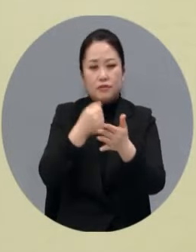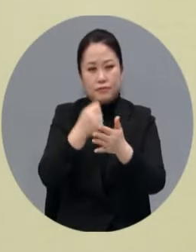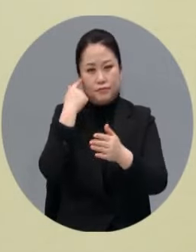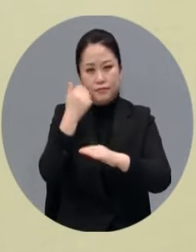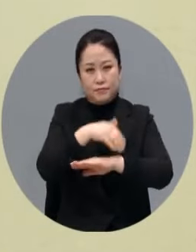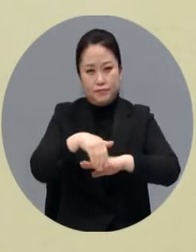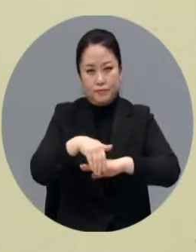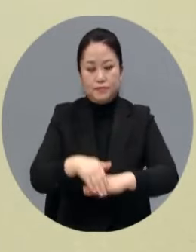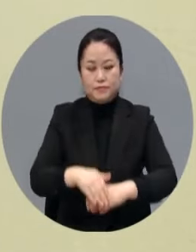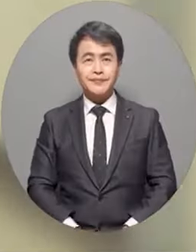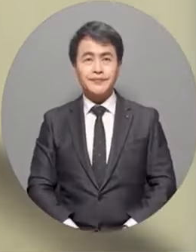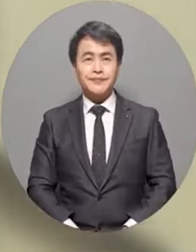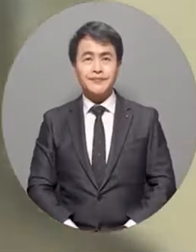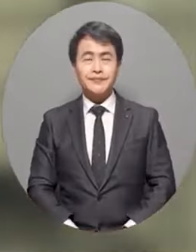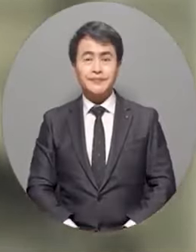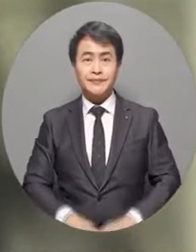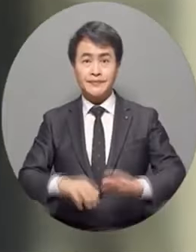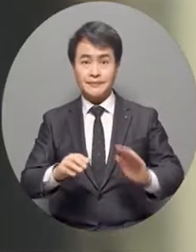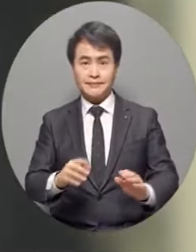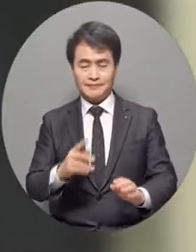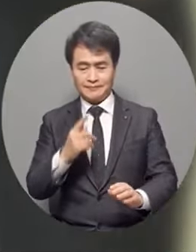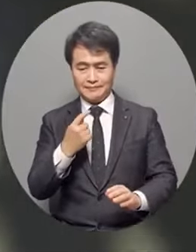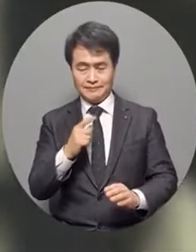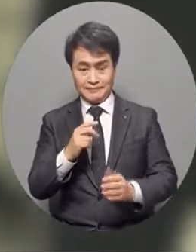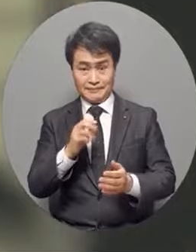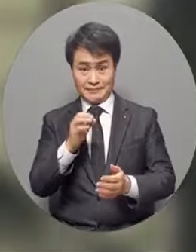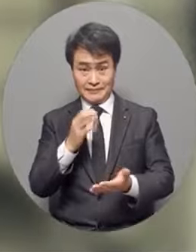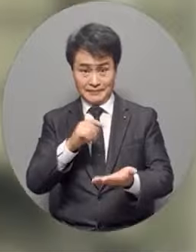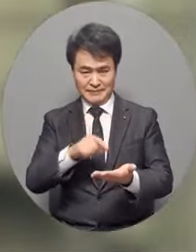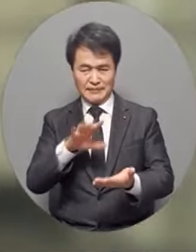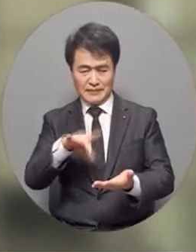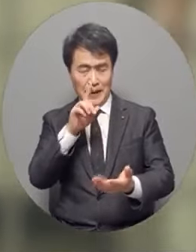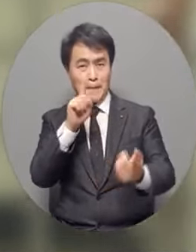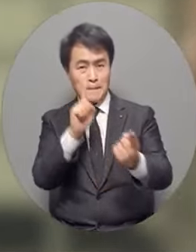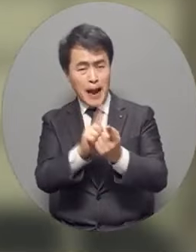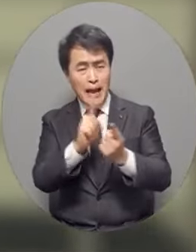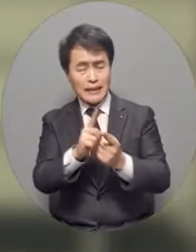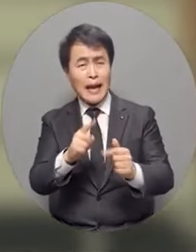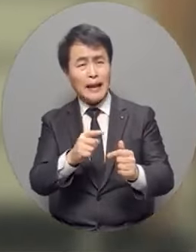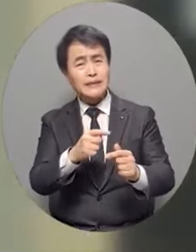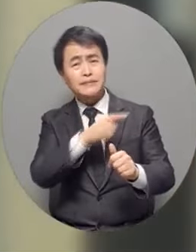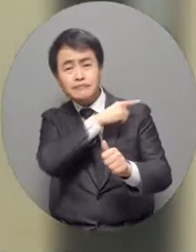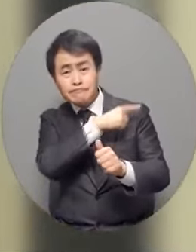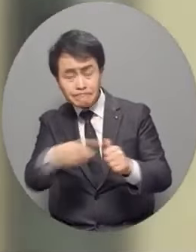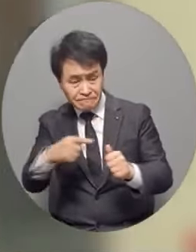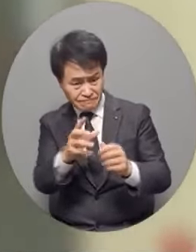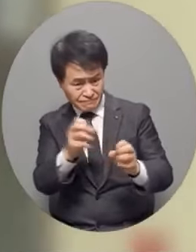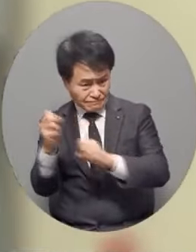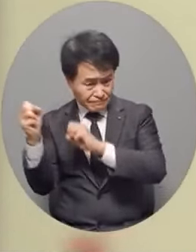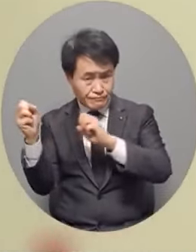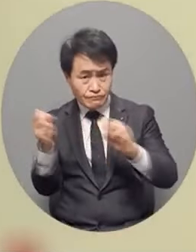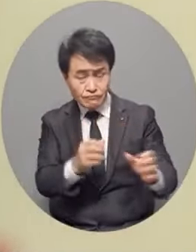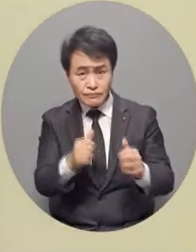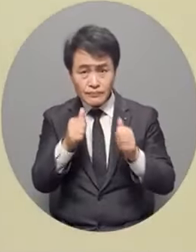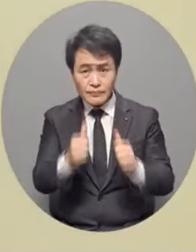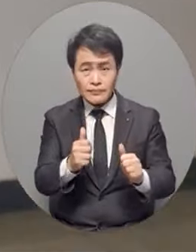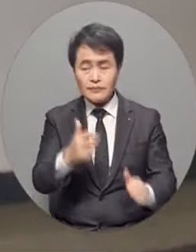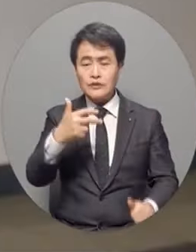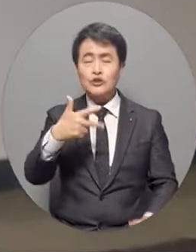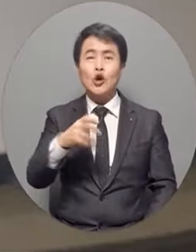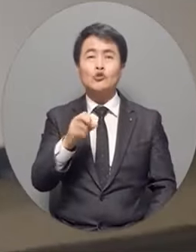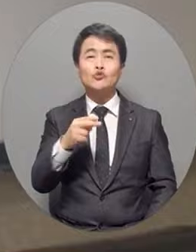김윤아입니다. 과외 앱으로 처음 만난 또래 여성을 살해하고 시신을 훼손해 유기한 혐의로 재판에 넘겨진